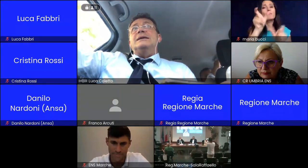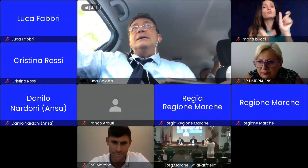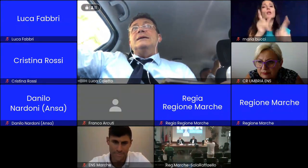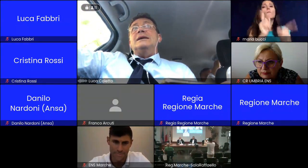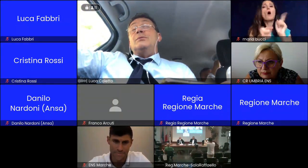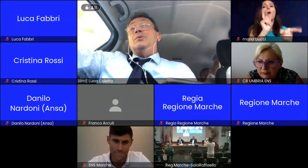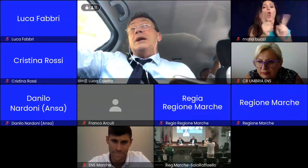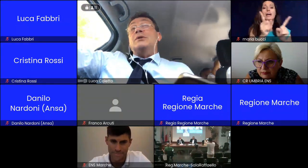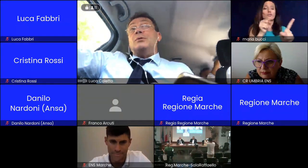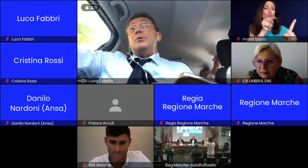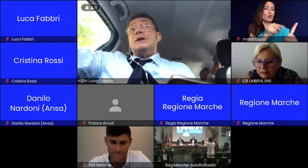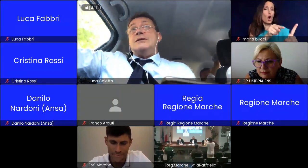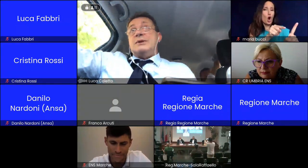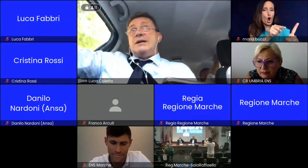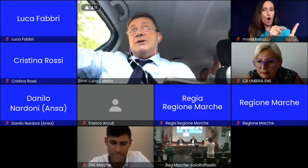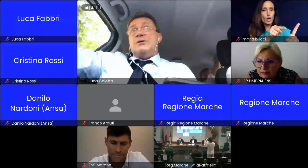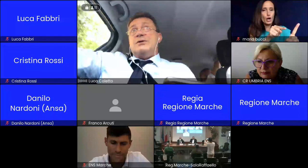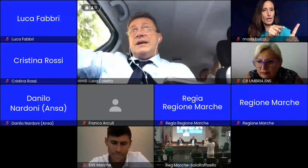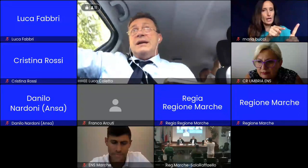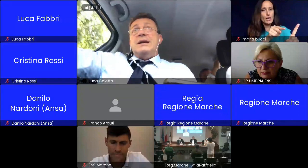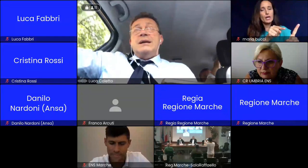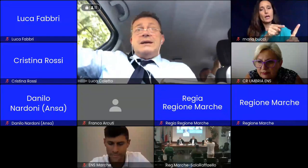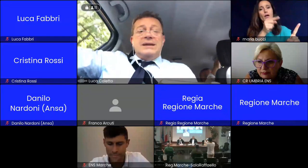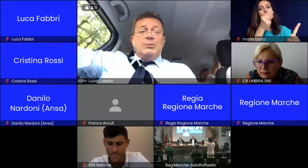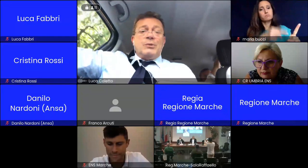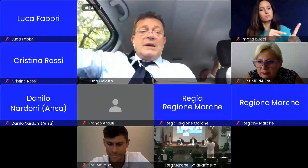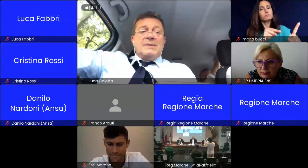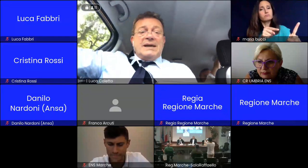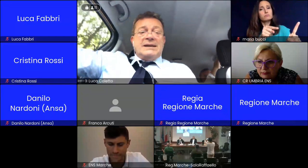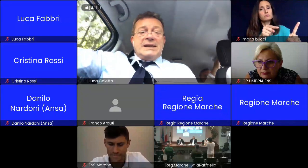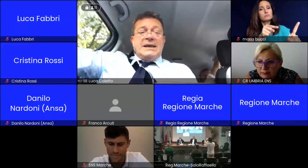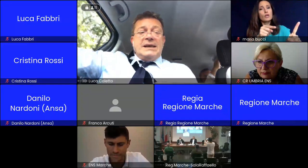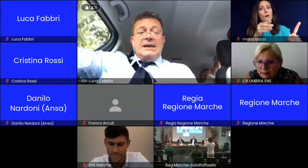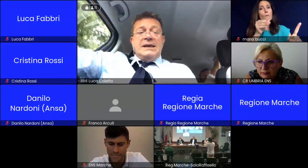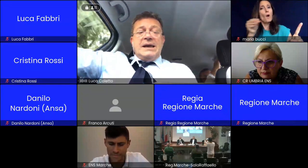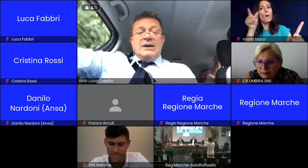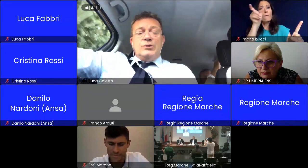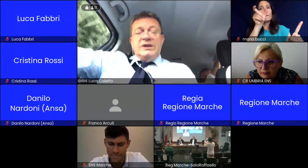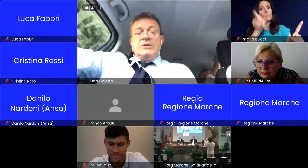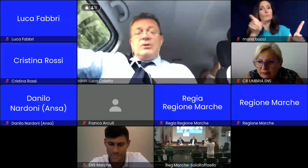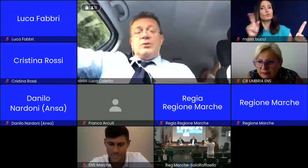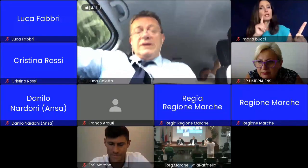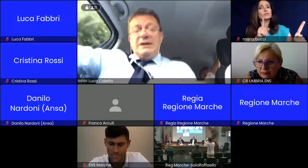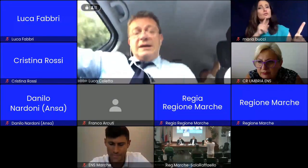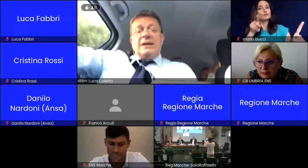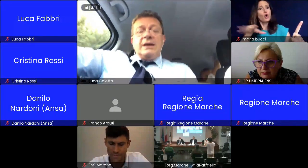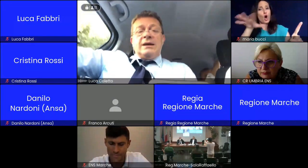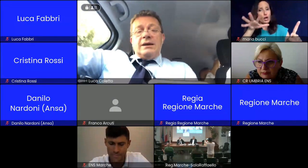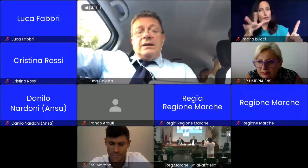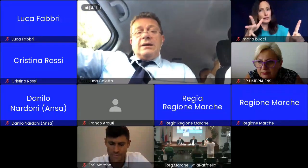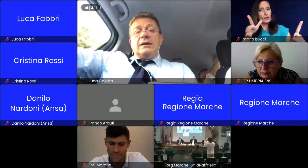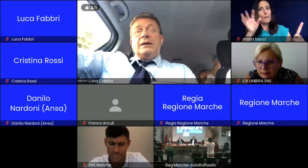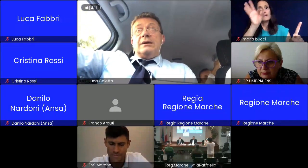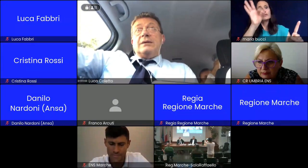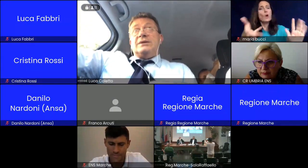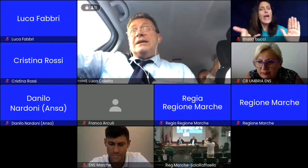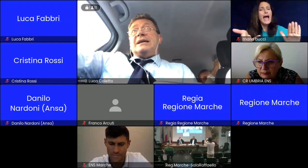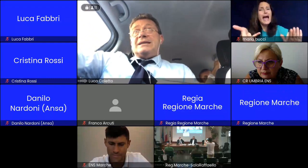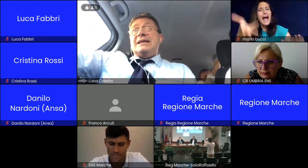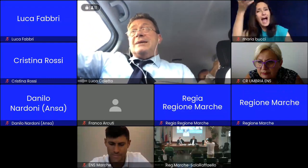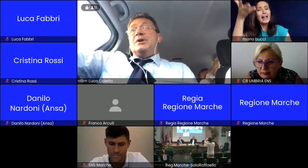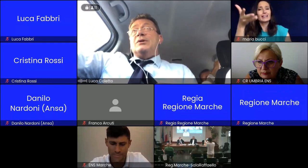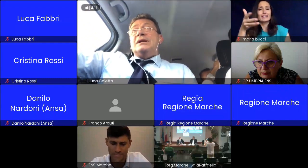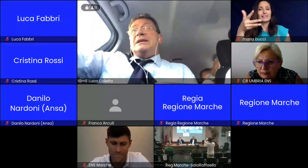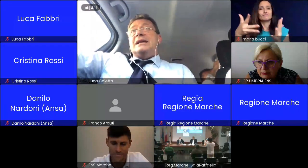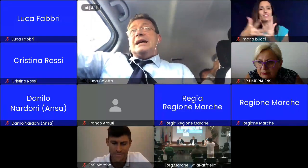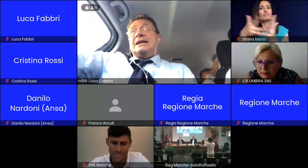percentuali, è una popolazione che soffre di problematiche all'udito. Quindi